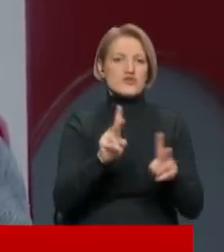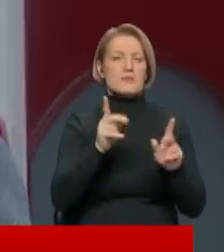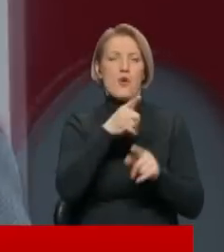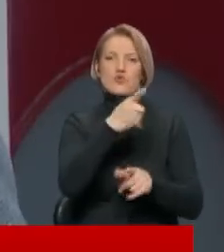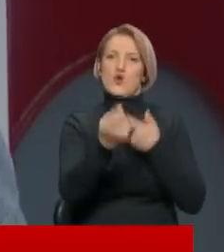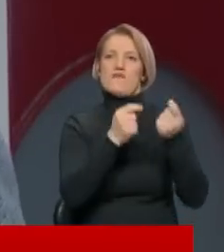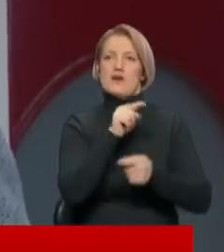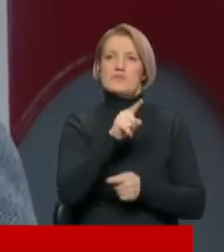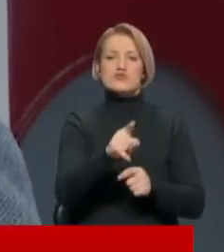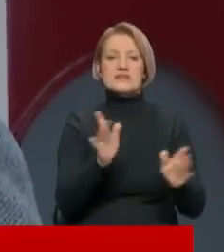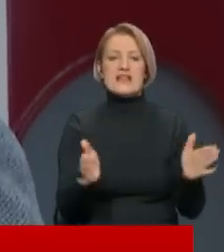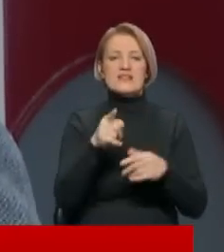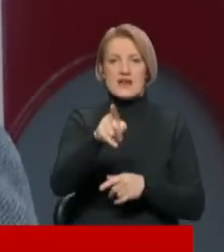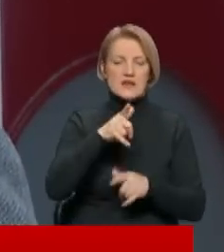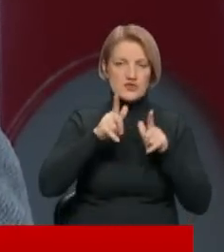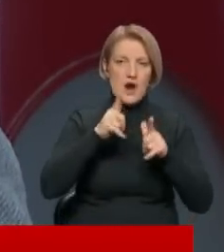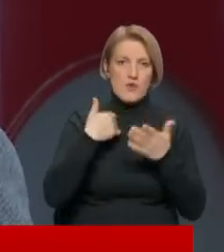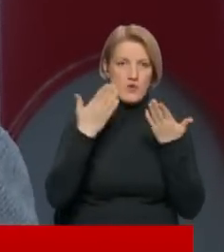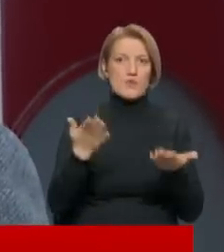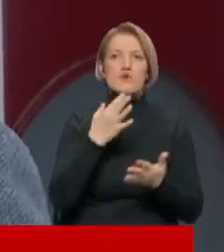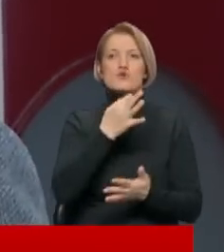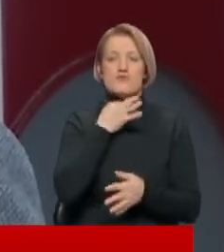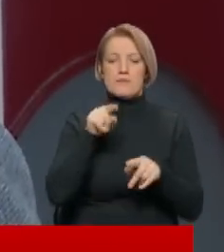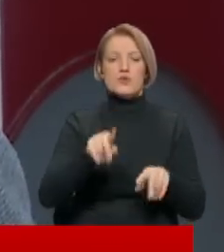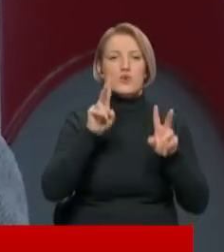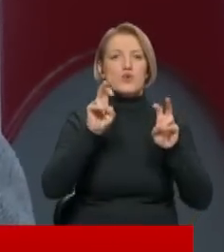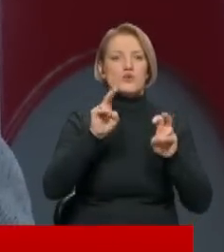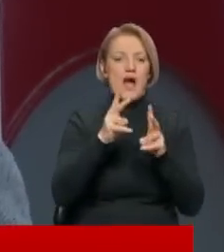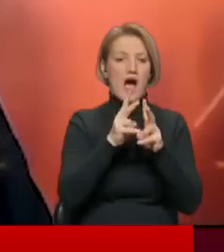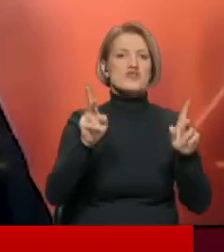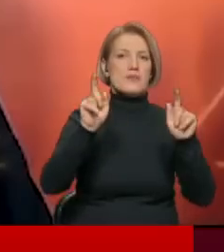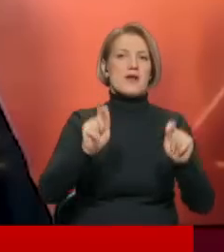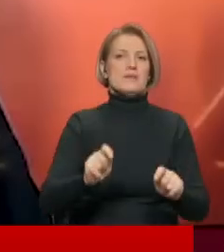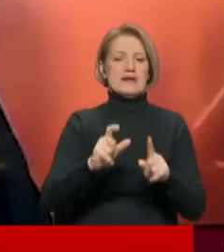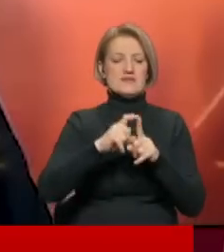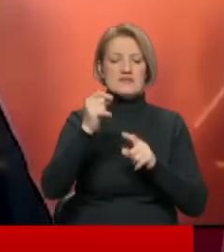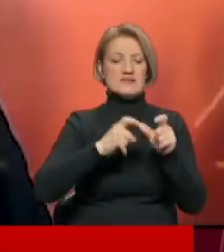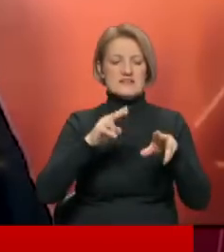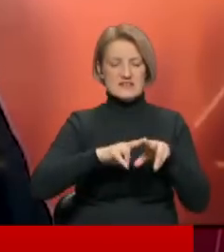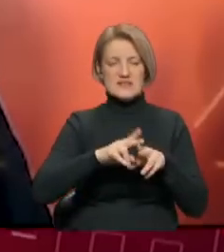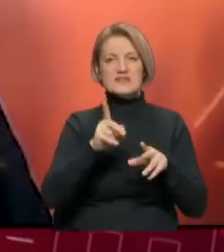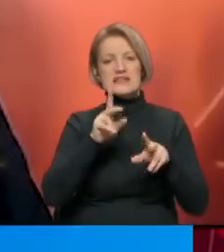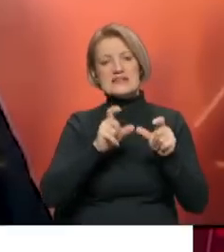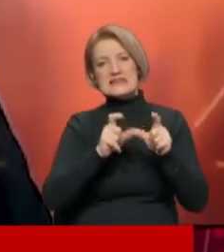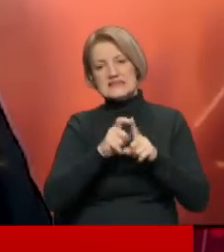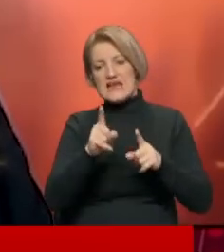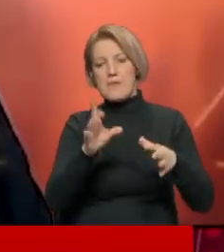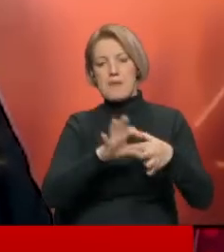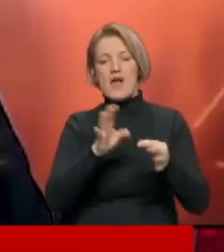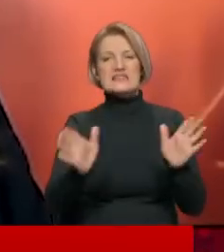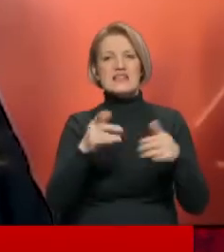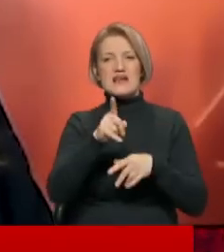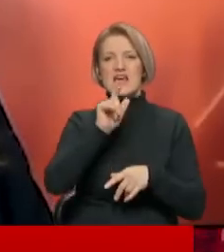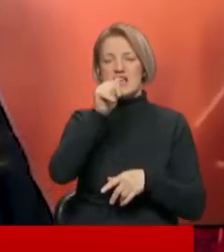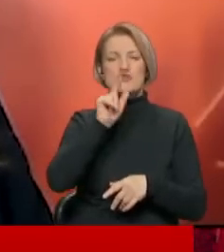açıklamak onun görevi Burada da sendikacılarda bir çağrı yapıyoruz Lütfen bu konuda açıklama yapın hiçbir Sendikanın hiç kuşkusuz